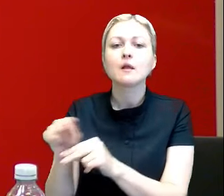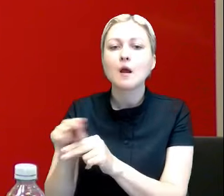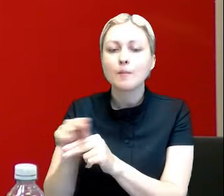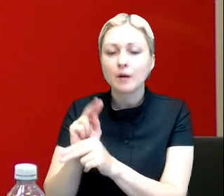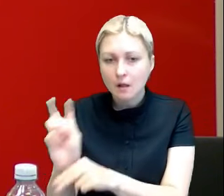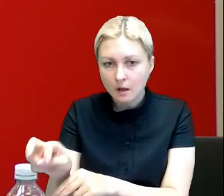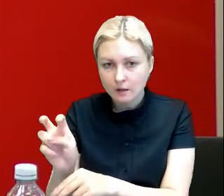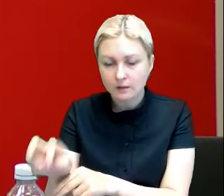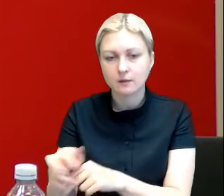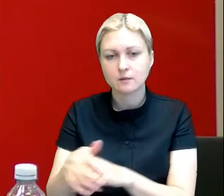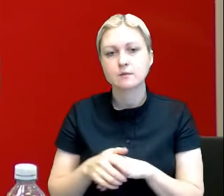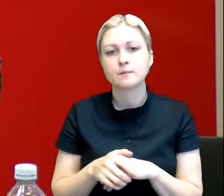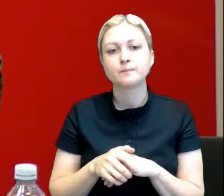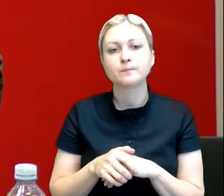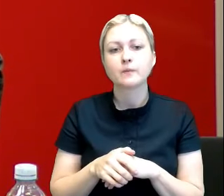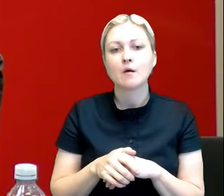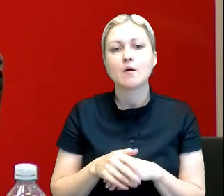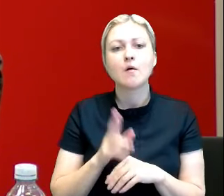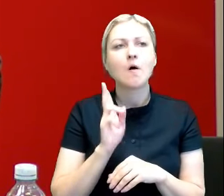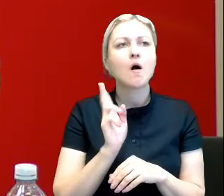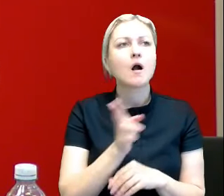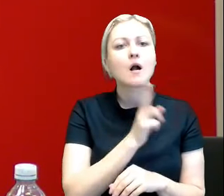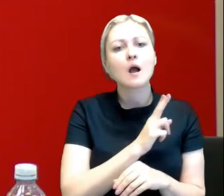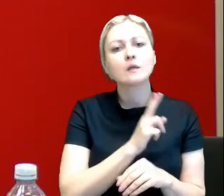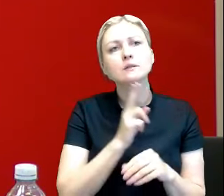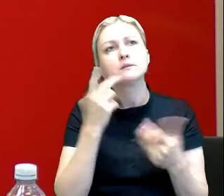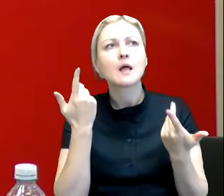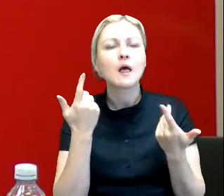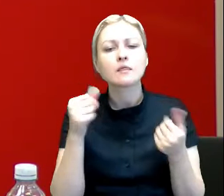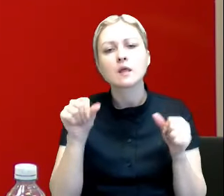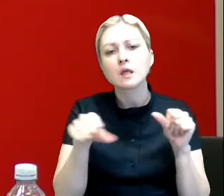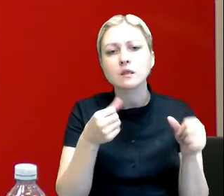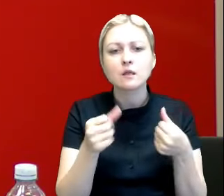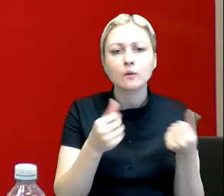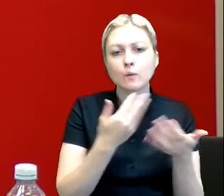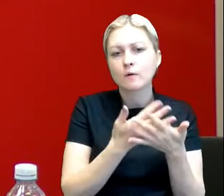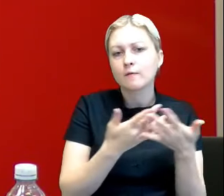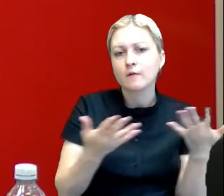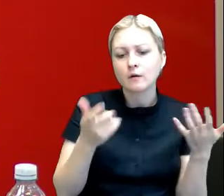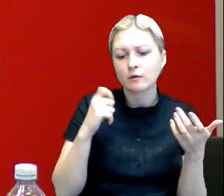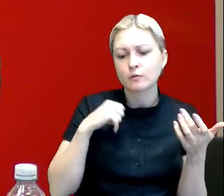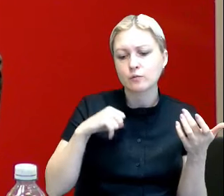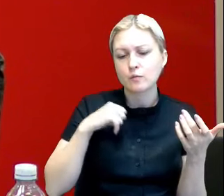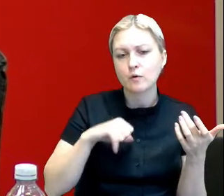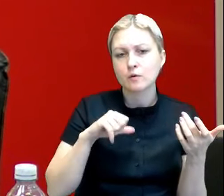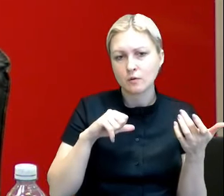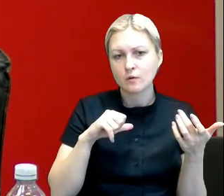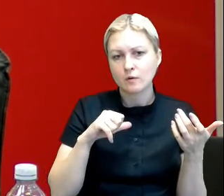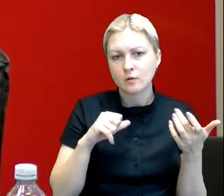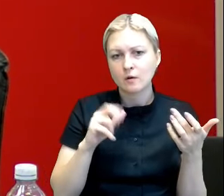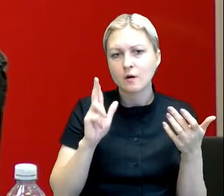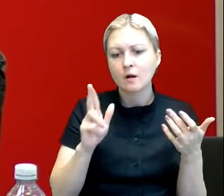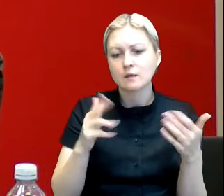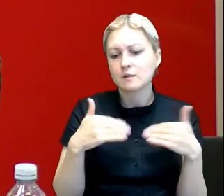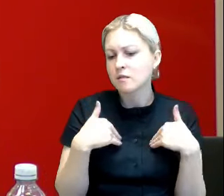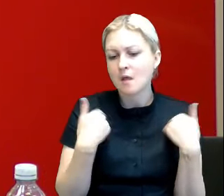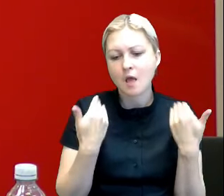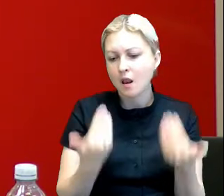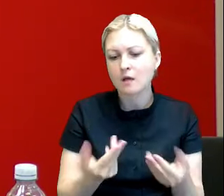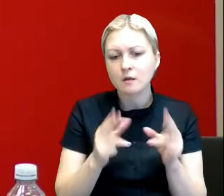tai ką susikuria kažkas tai intrigų kūrėjai ir žmonės turbūt nelinkintys sėkmės